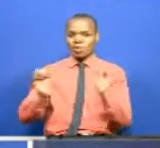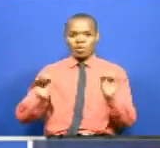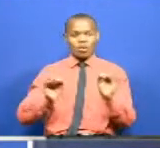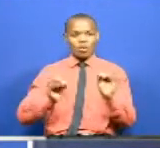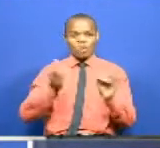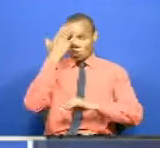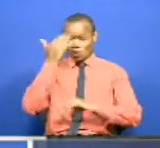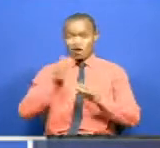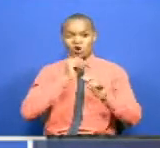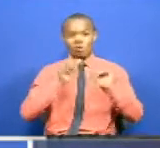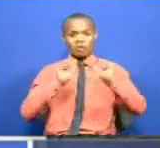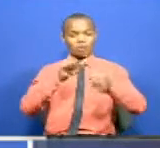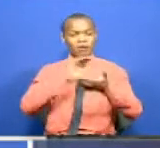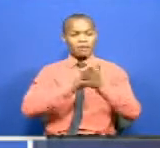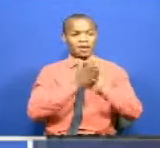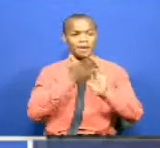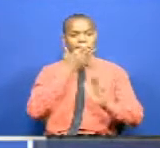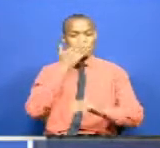most well-performing